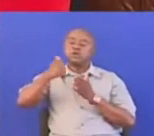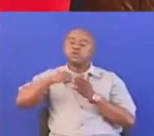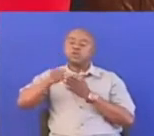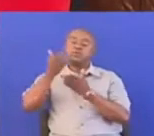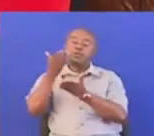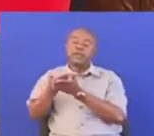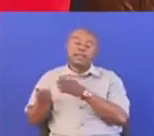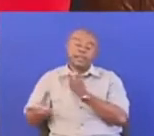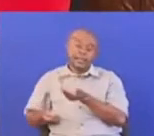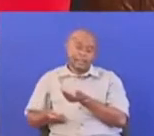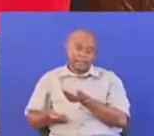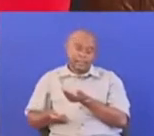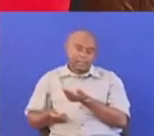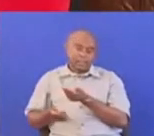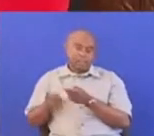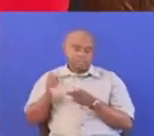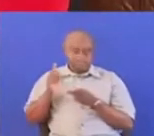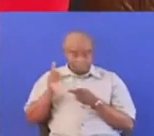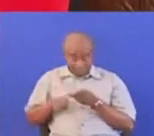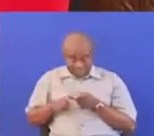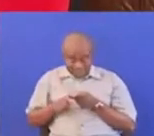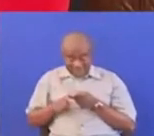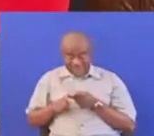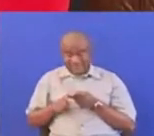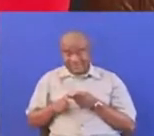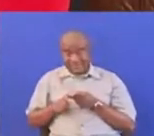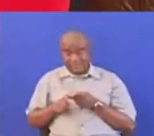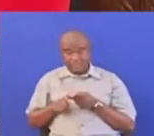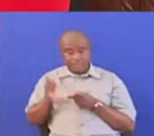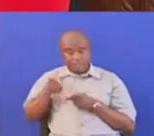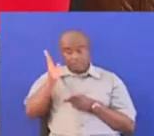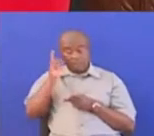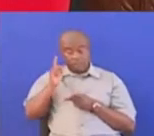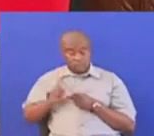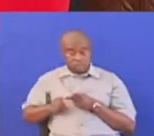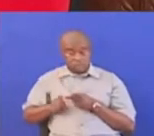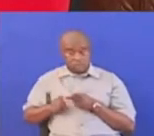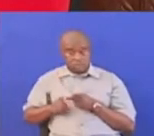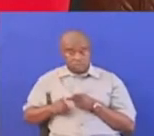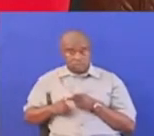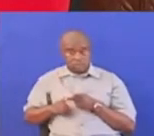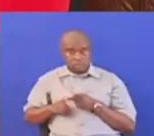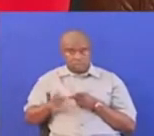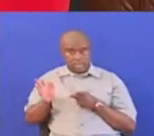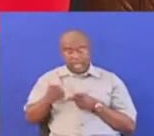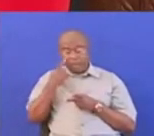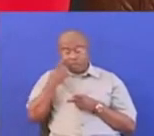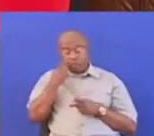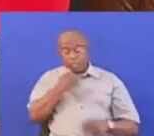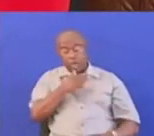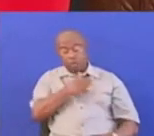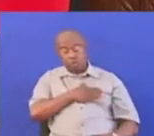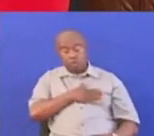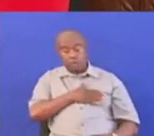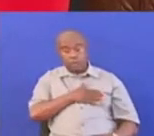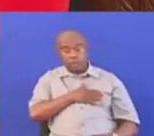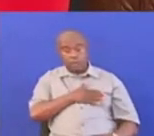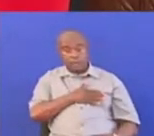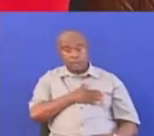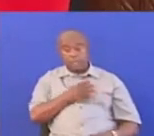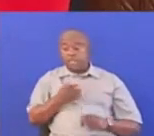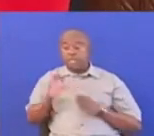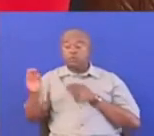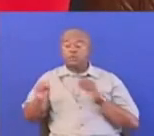kulipwa haraka iwezekanavyo. Lakini pia kama serikali itaona jicho la huruma iweze kuwaonyesha